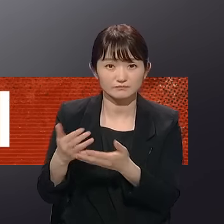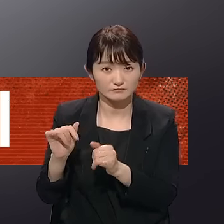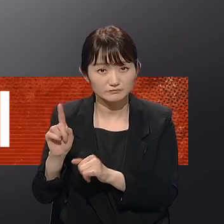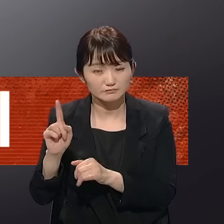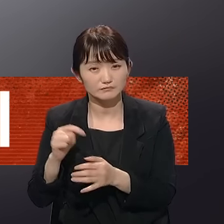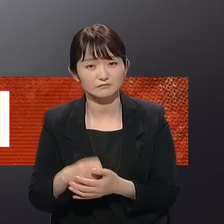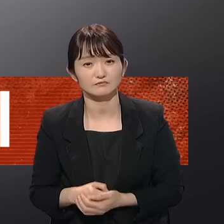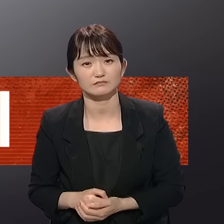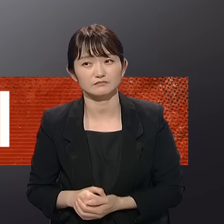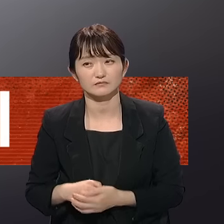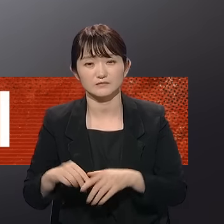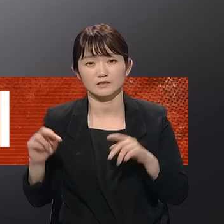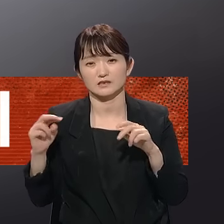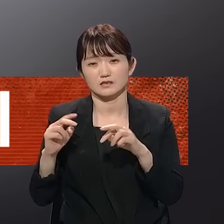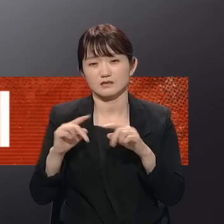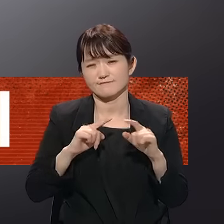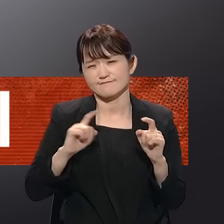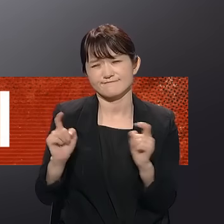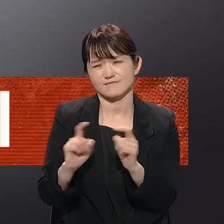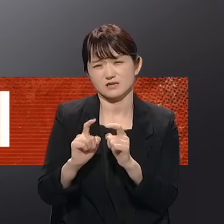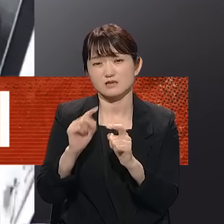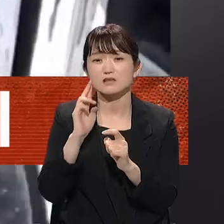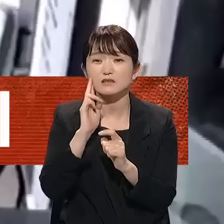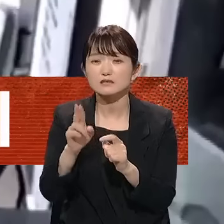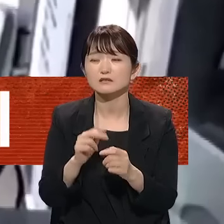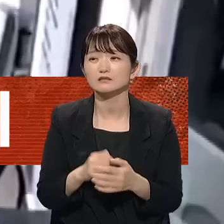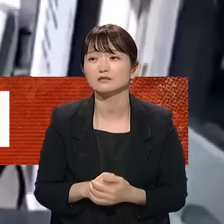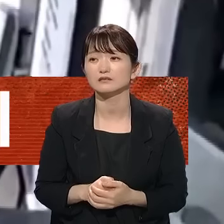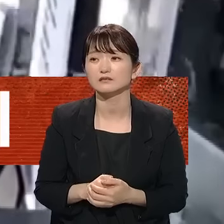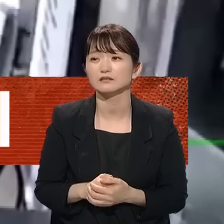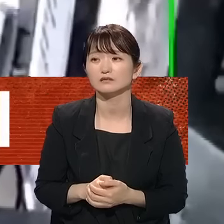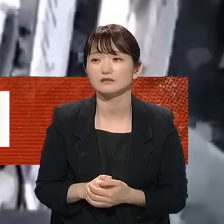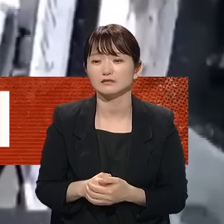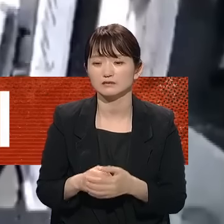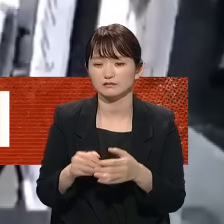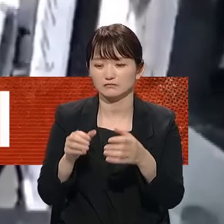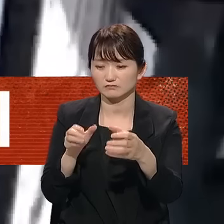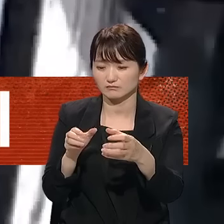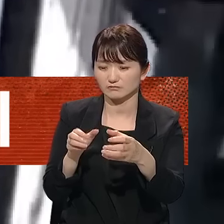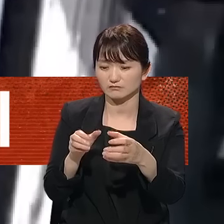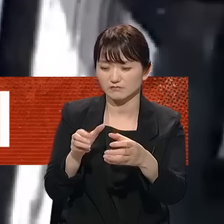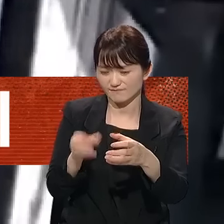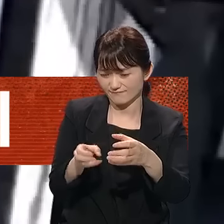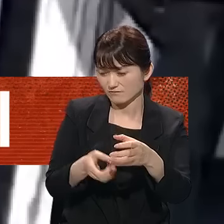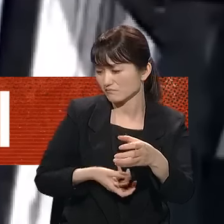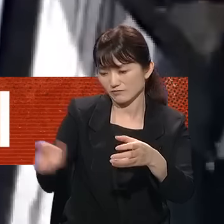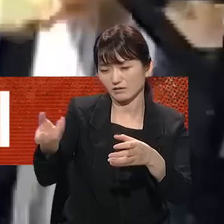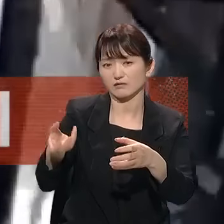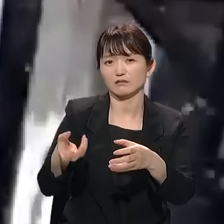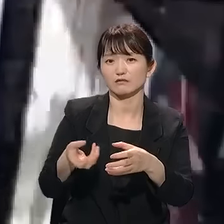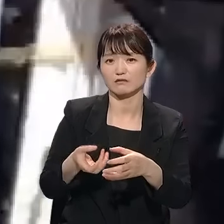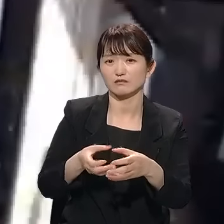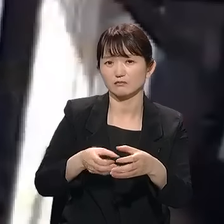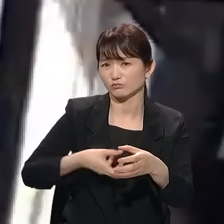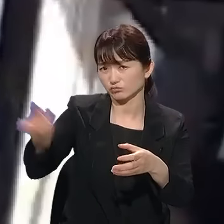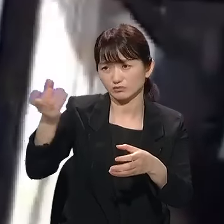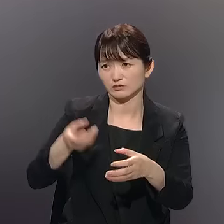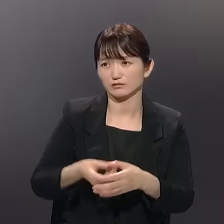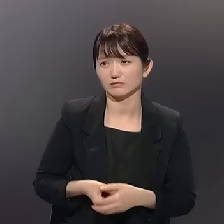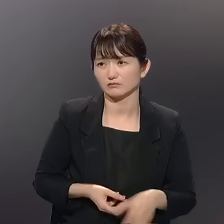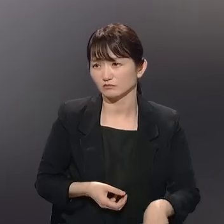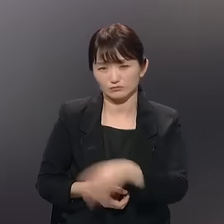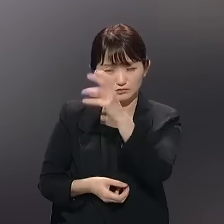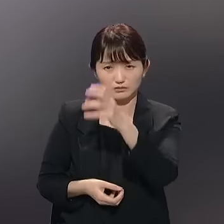않게 맞섰고요. 다툼은 점점 격해졌는데요. 급기야 남성은 손에 힘을 줘서 컵을 얼음을 부어버립니다. 안